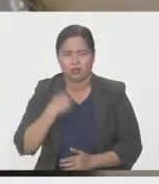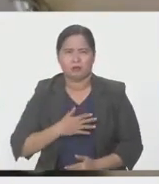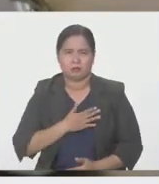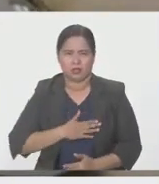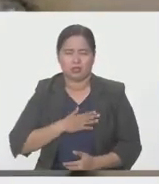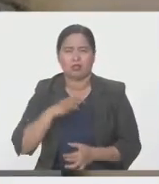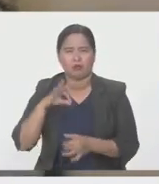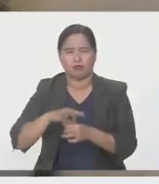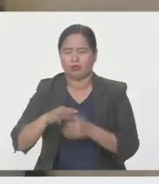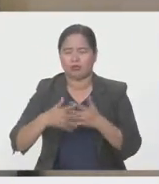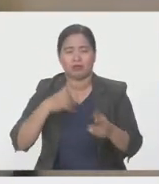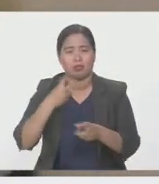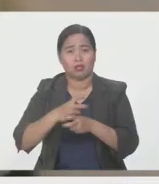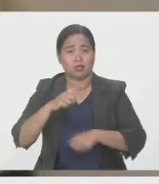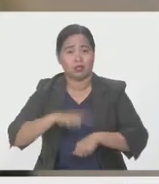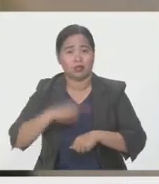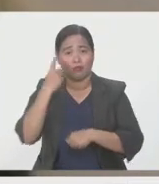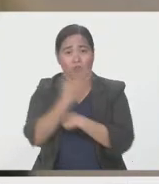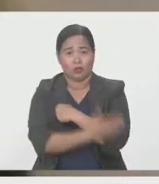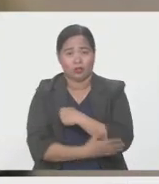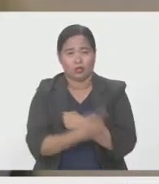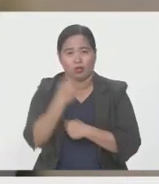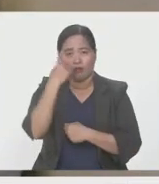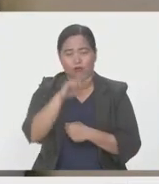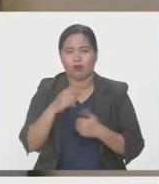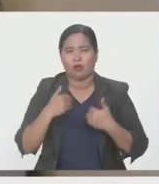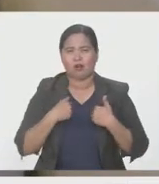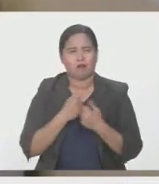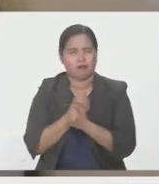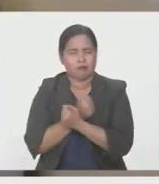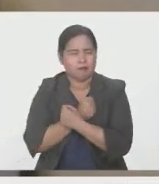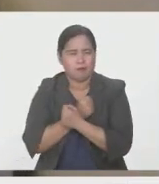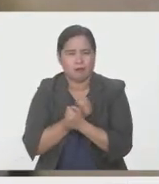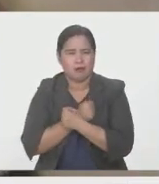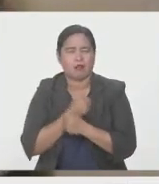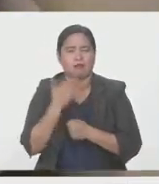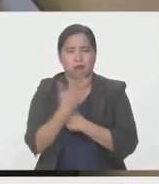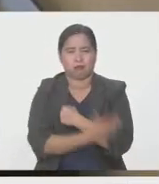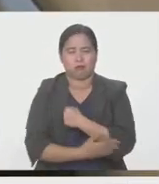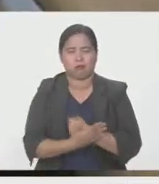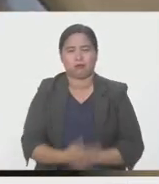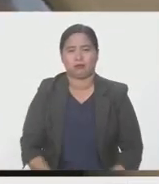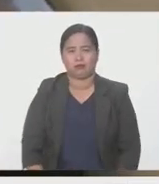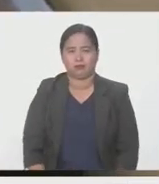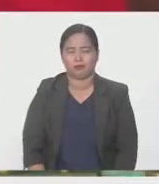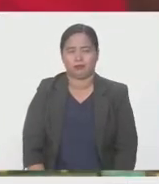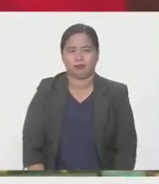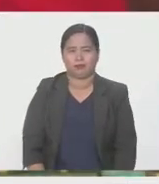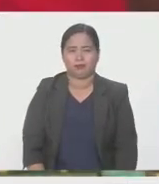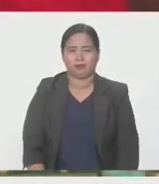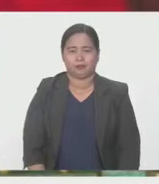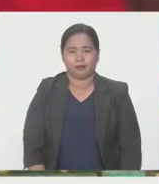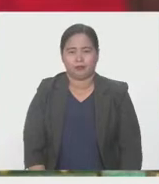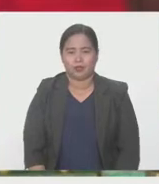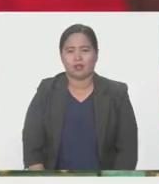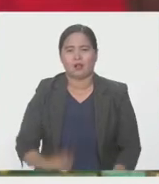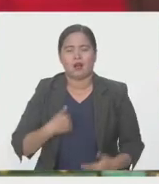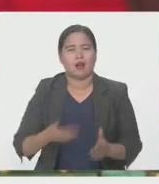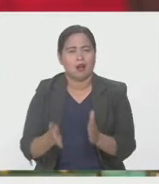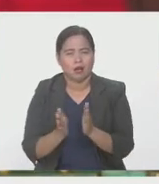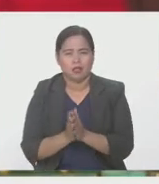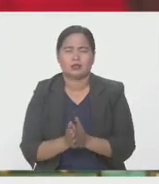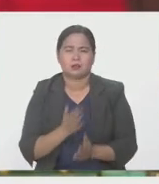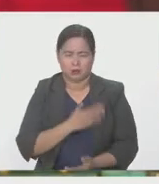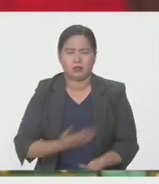at a difficult time for a country and as a sign of patriotism for Moscow. Прошу вас прийти на выборы